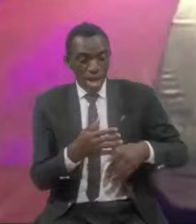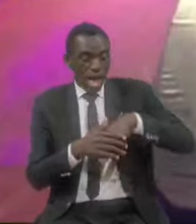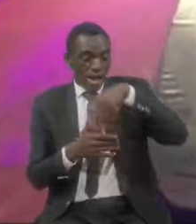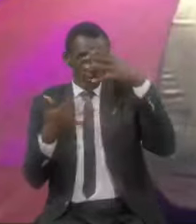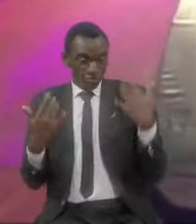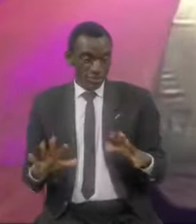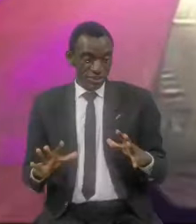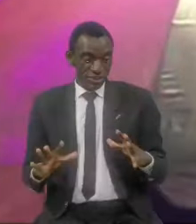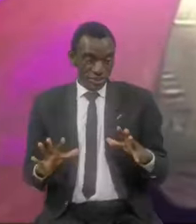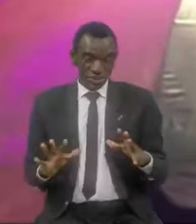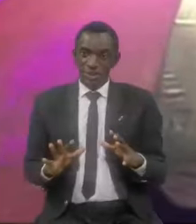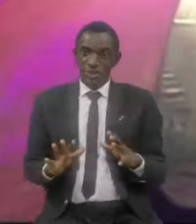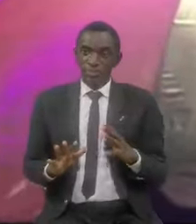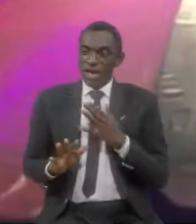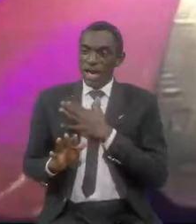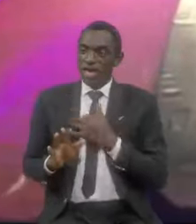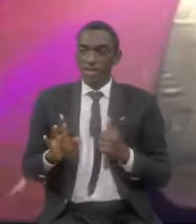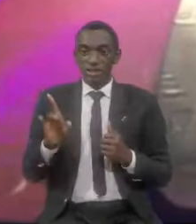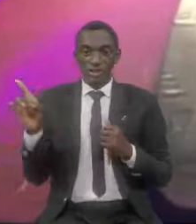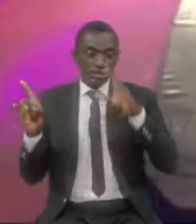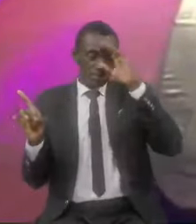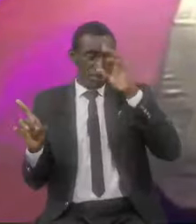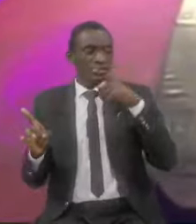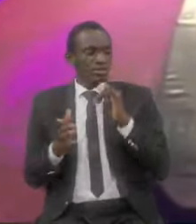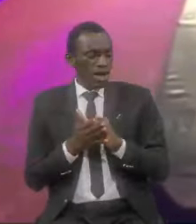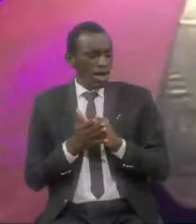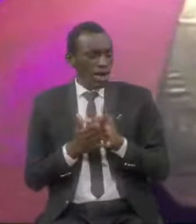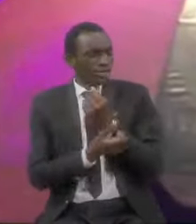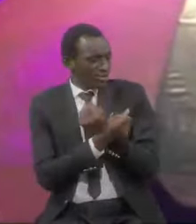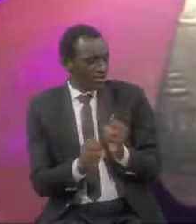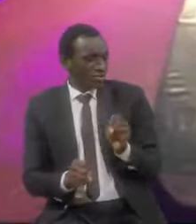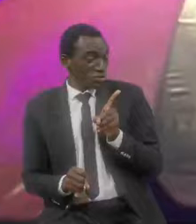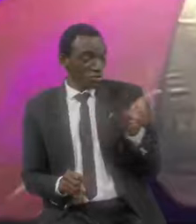dit que il dit, je venais de le sauver du puits.